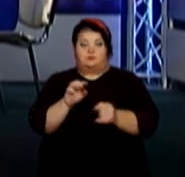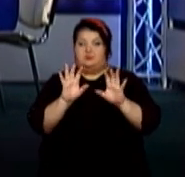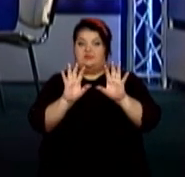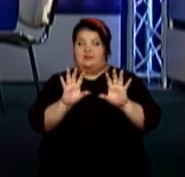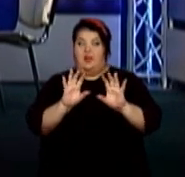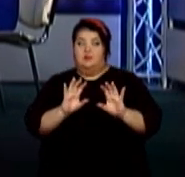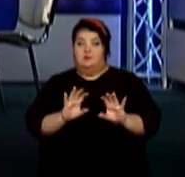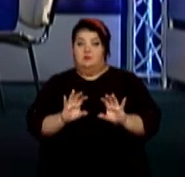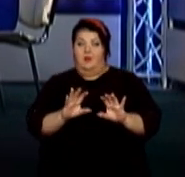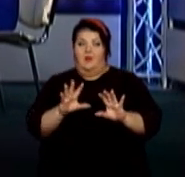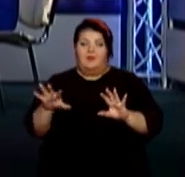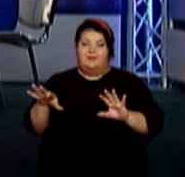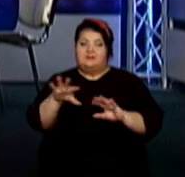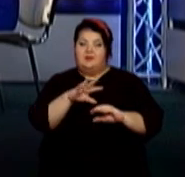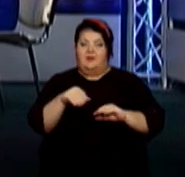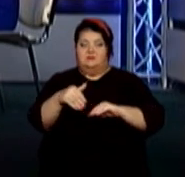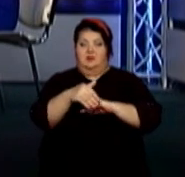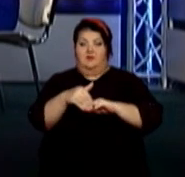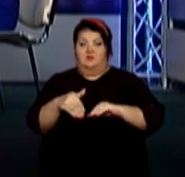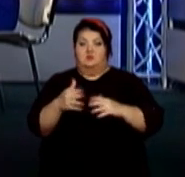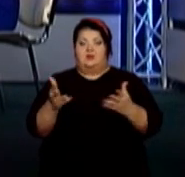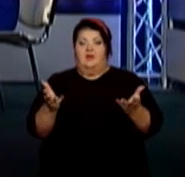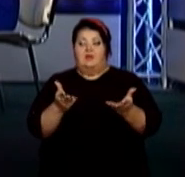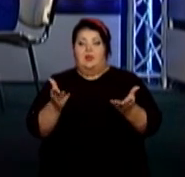законодавства, на всіх вулицях, на яких робляться